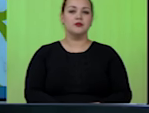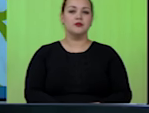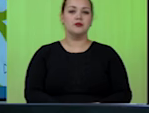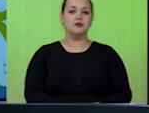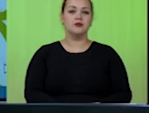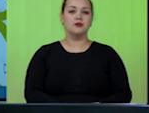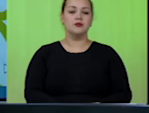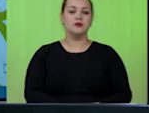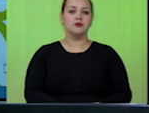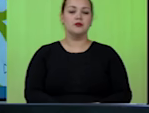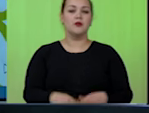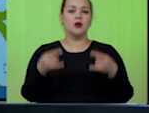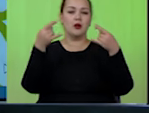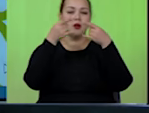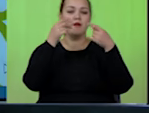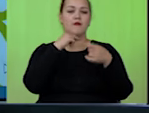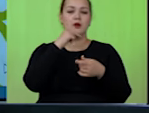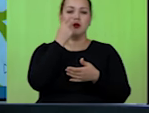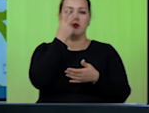Внимательно посмотрите на экран.